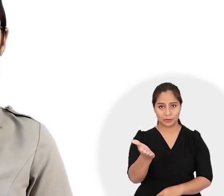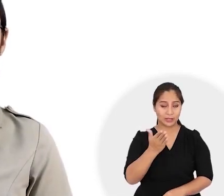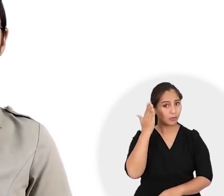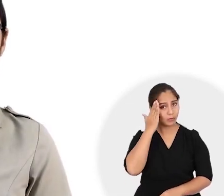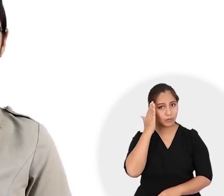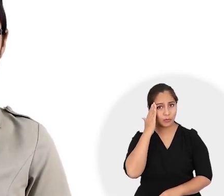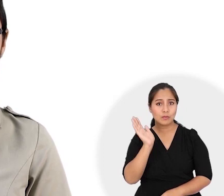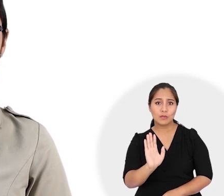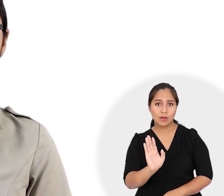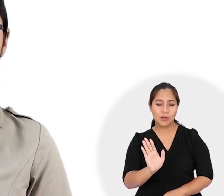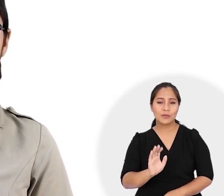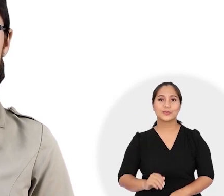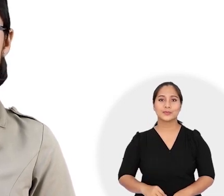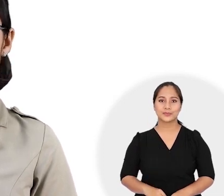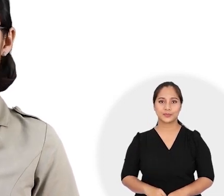พวกหลานฮู้บ่ว่า